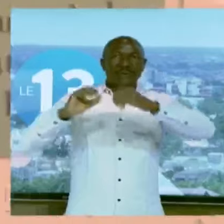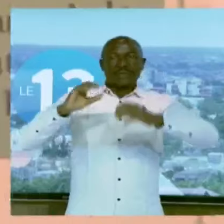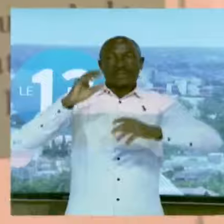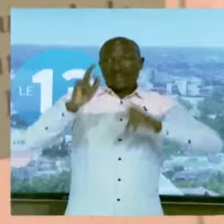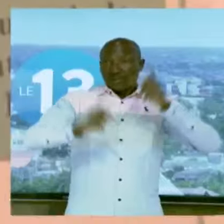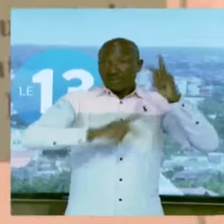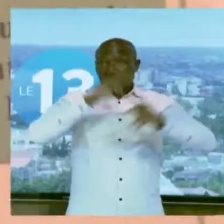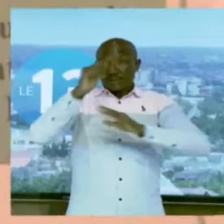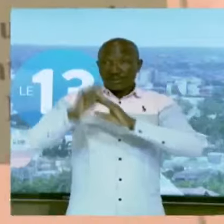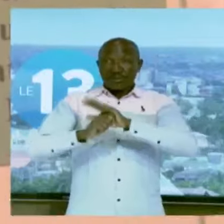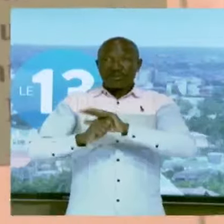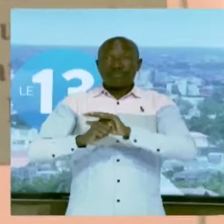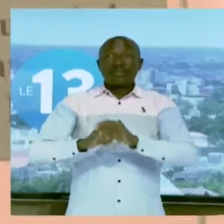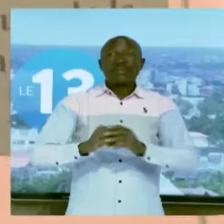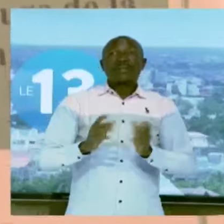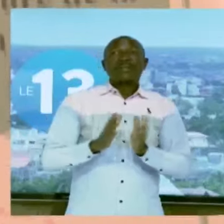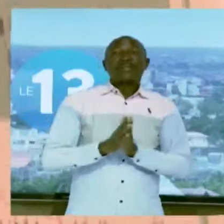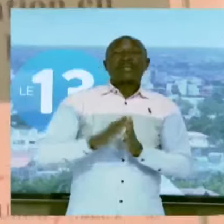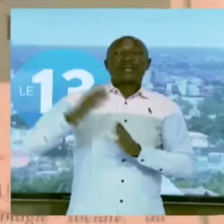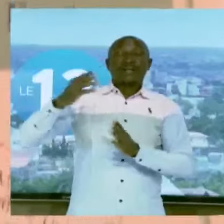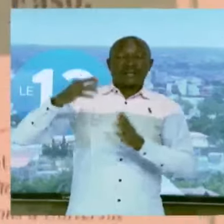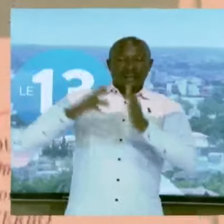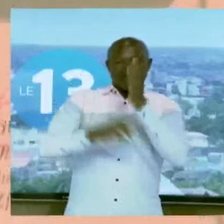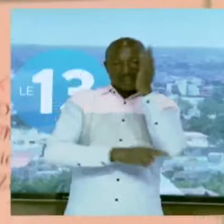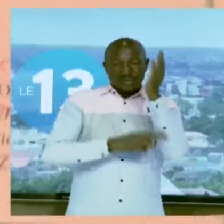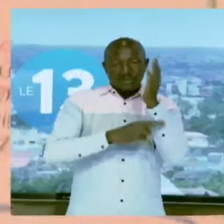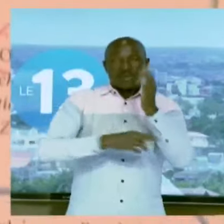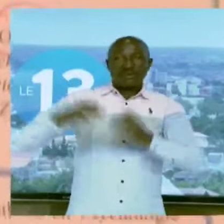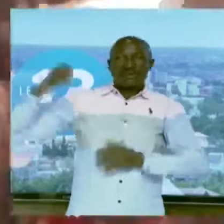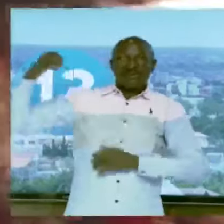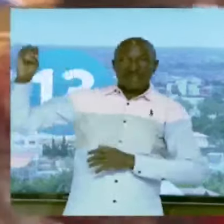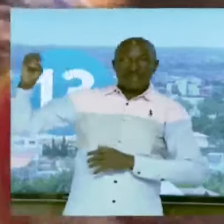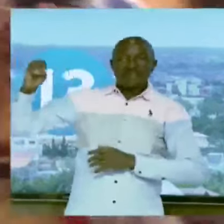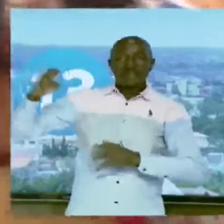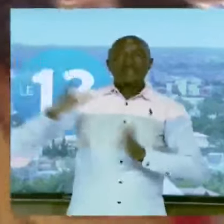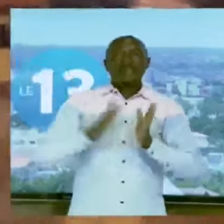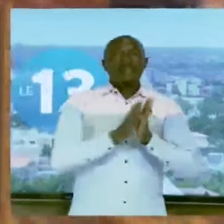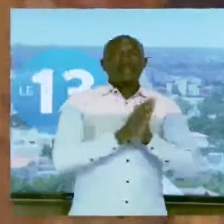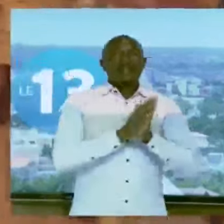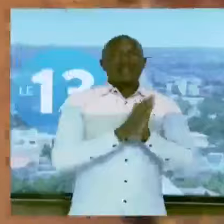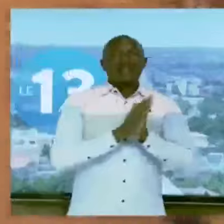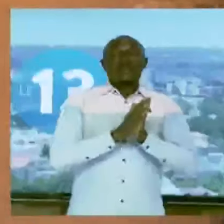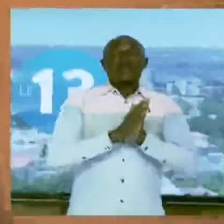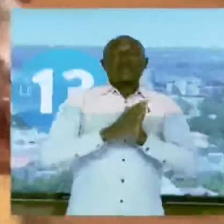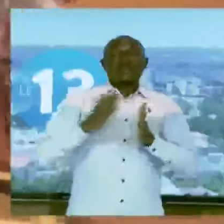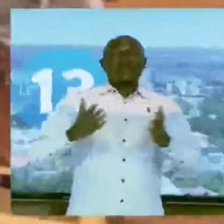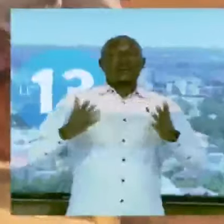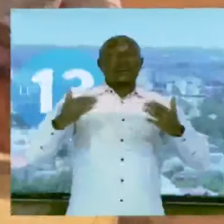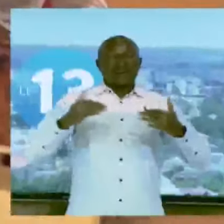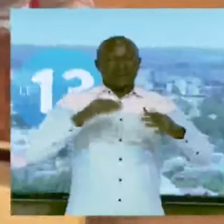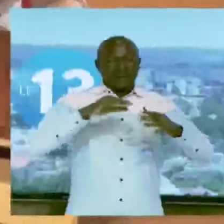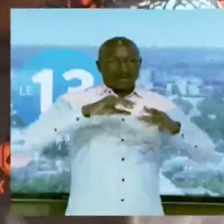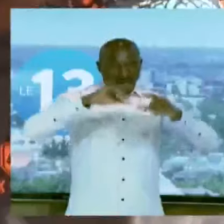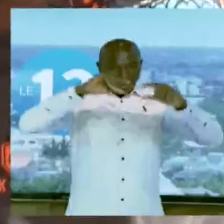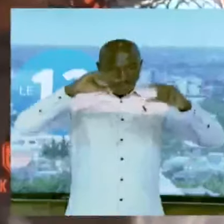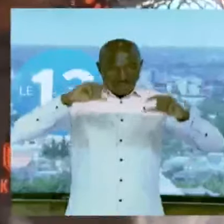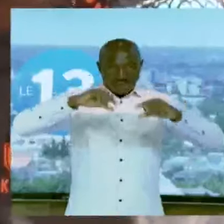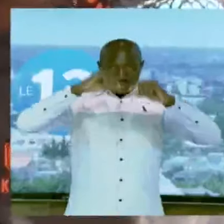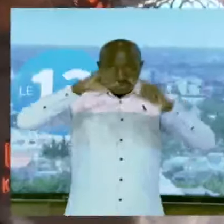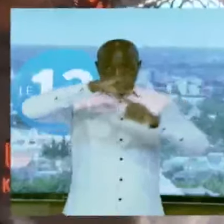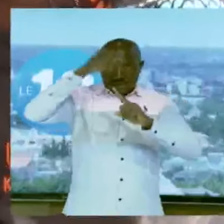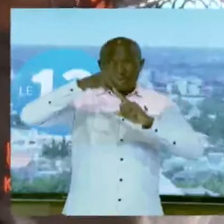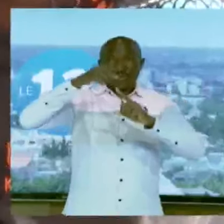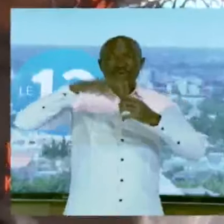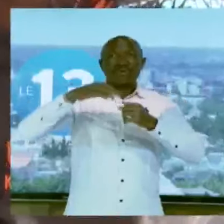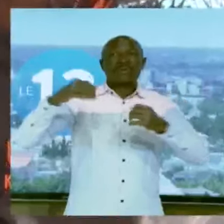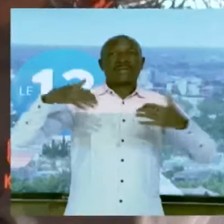intérieure de la région de l'Est », difficulté de coopération en contexte de terrorisme au Burkina Faso.